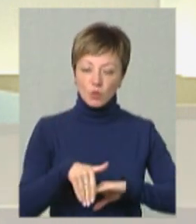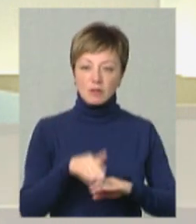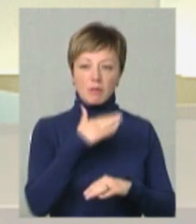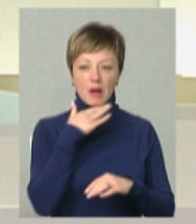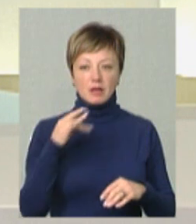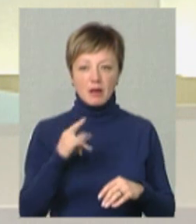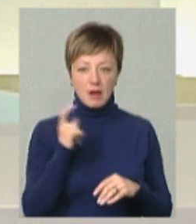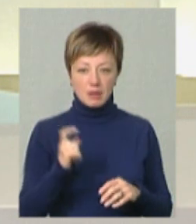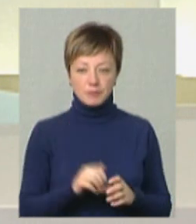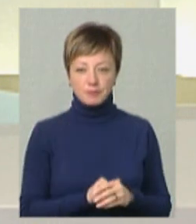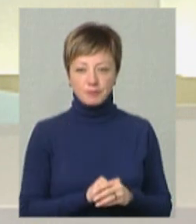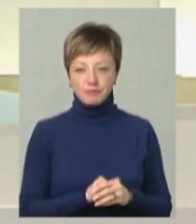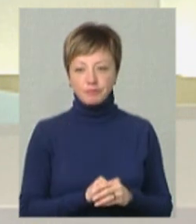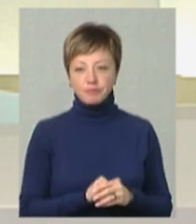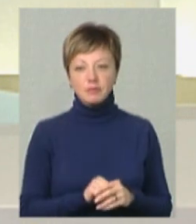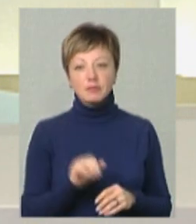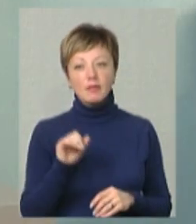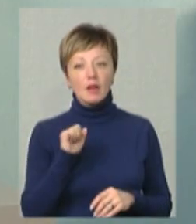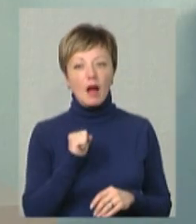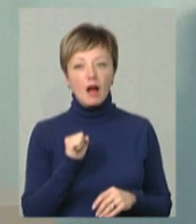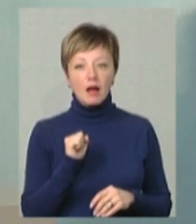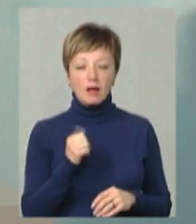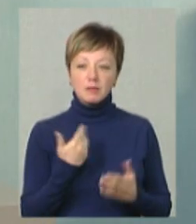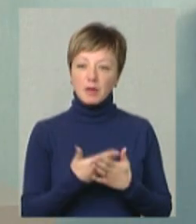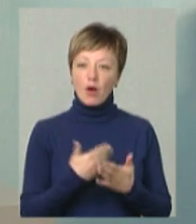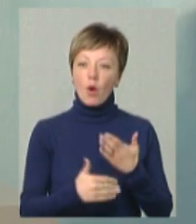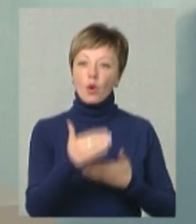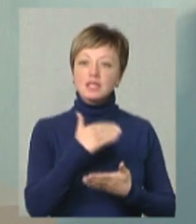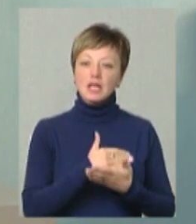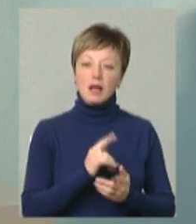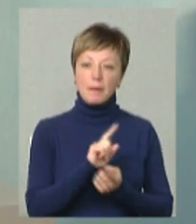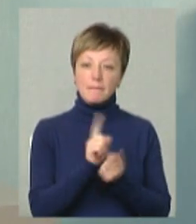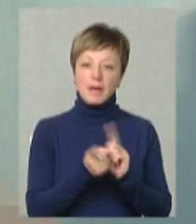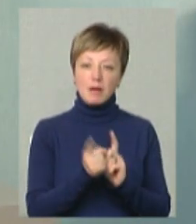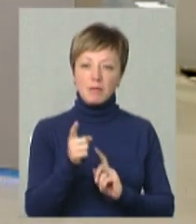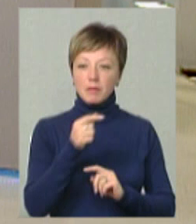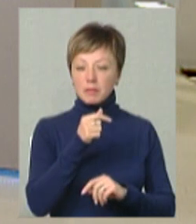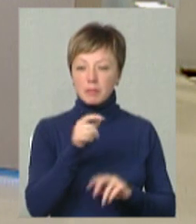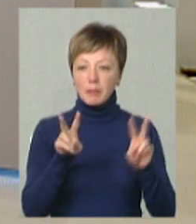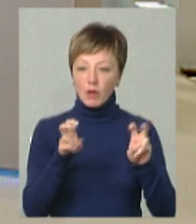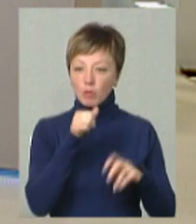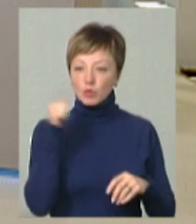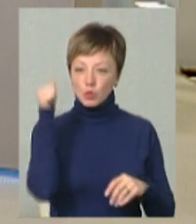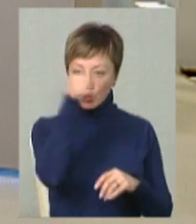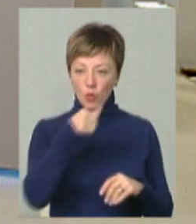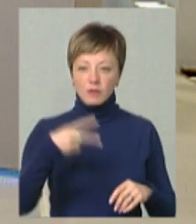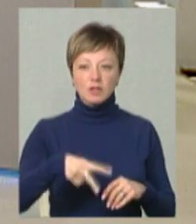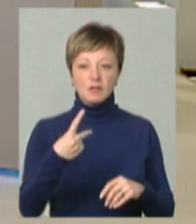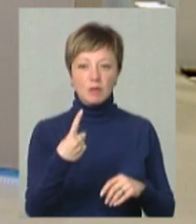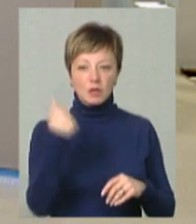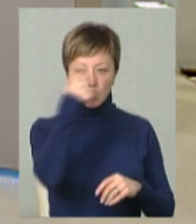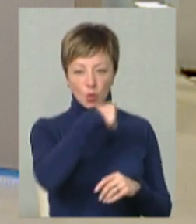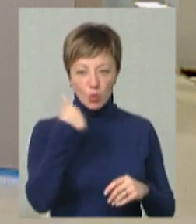неодноразово. Що стосується перейменувань, то в останнє перейменували минулого року, 2021